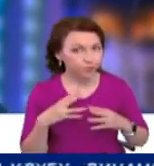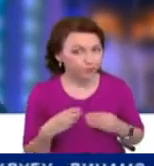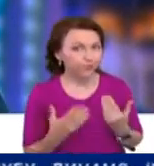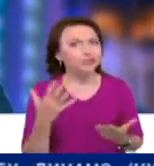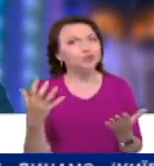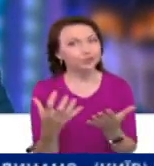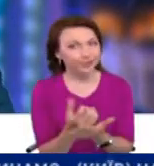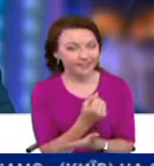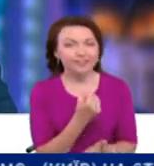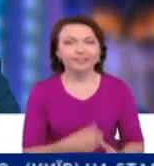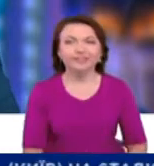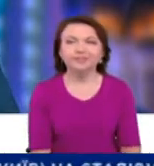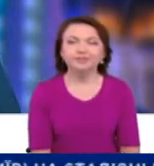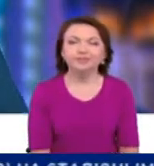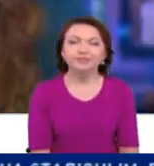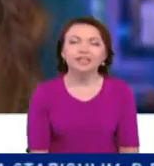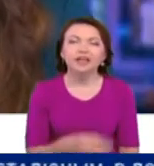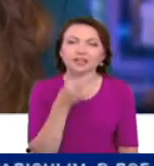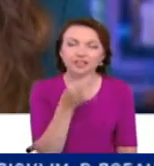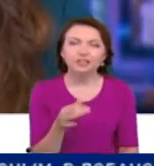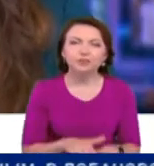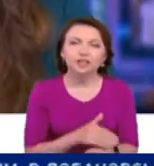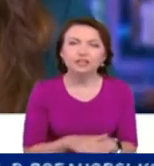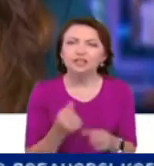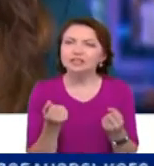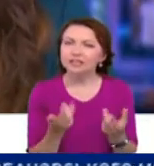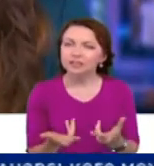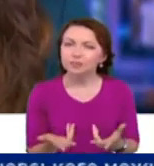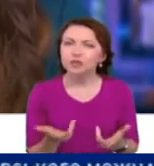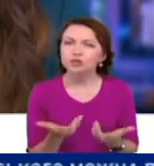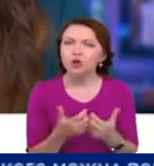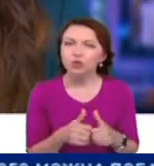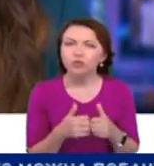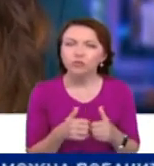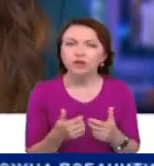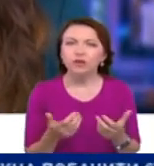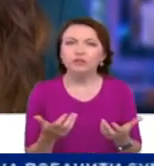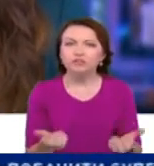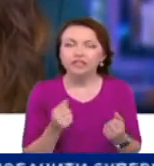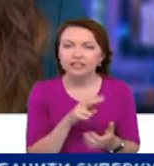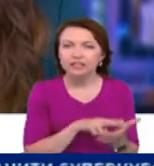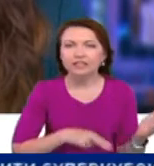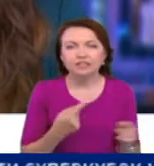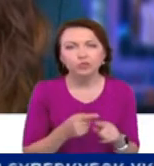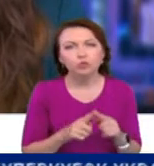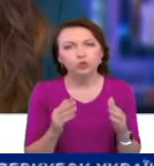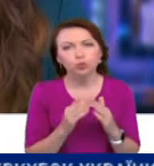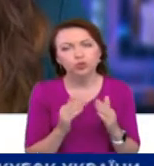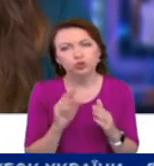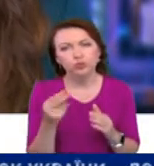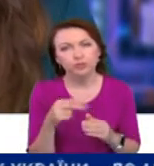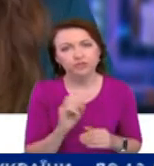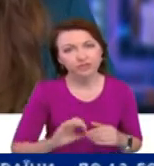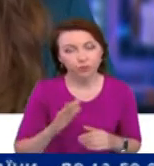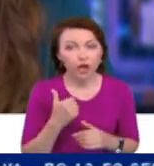виграють, чи коли вони виграють. А скажіть, будь ласка, наскільки ми розраховуємо взагалі взяти ліцензії на цьому домашньому чемпіонаті Європи? Бо я